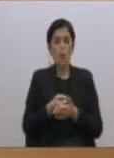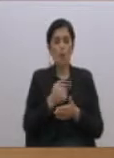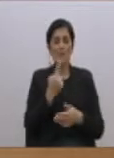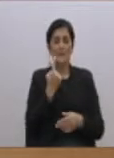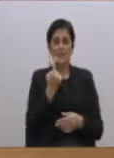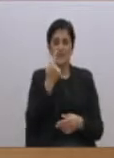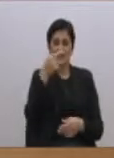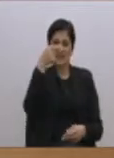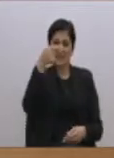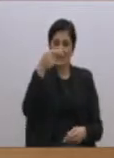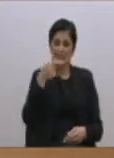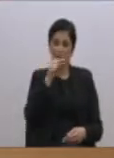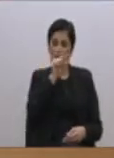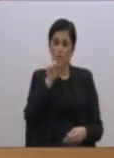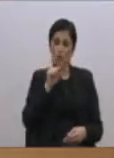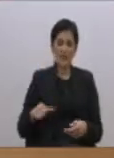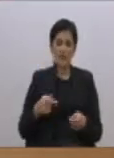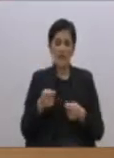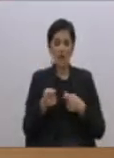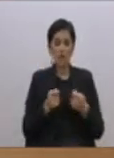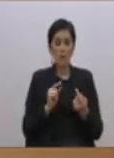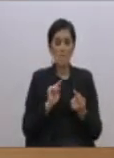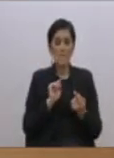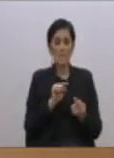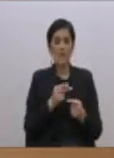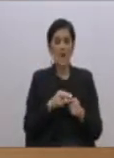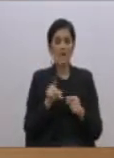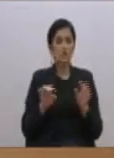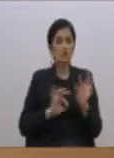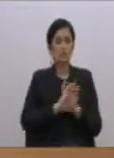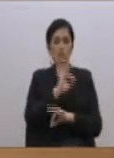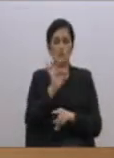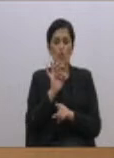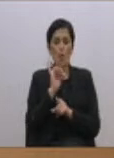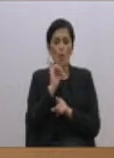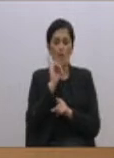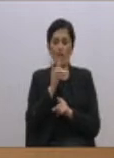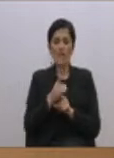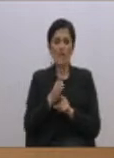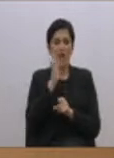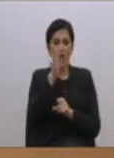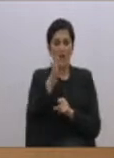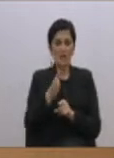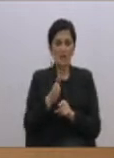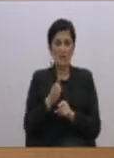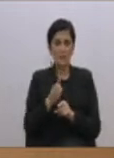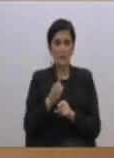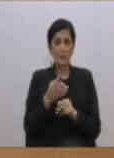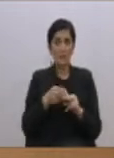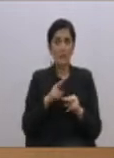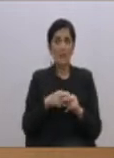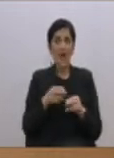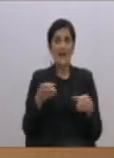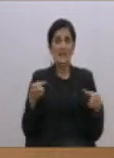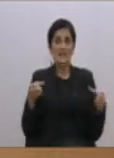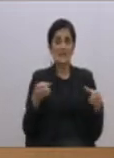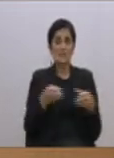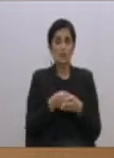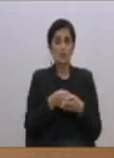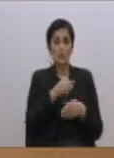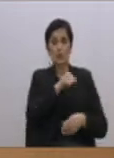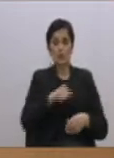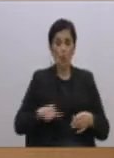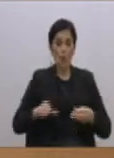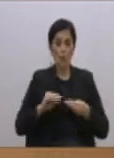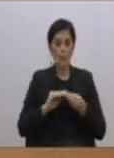პუნქტი კლანური მართლობის წინა პროექტი ვერაფერს ვერ გახდება. ეს კორპორატივიზმის პრობლემა არ